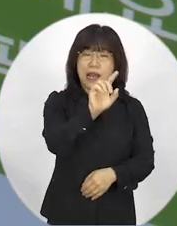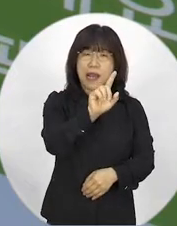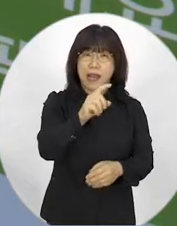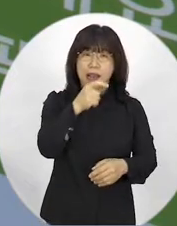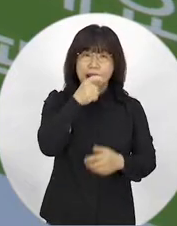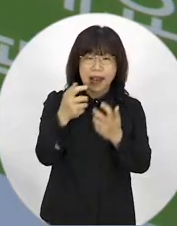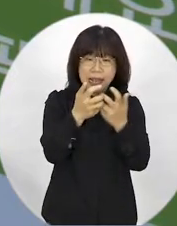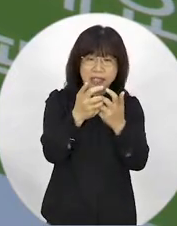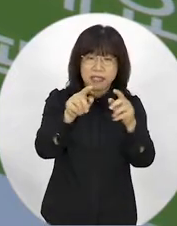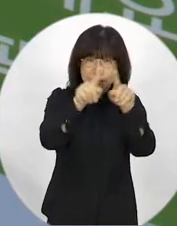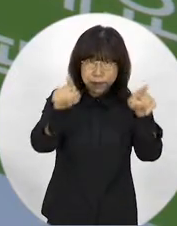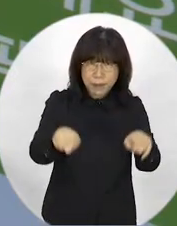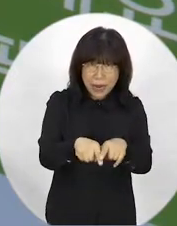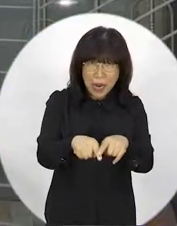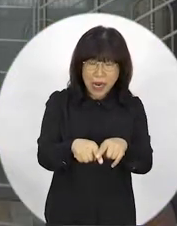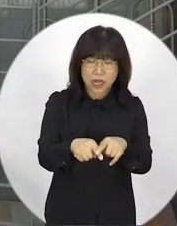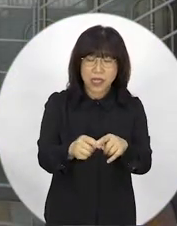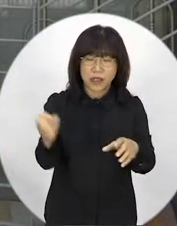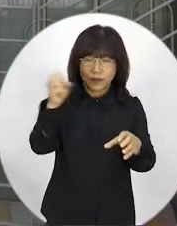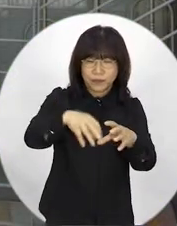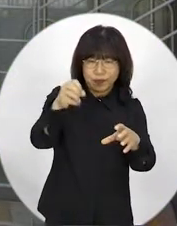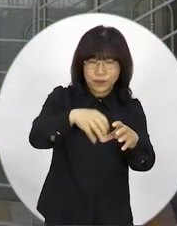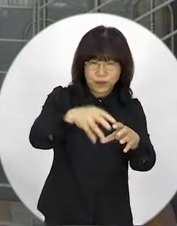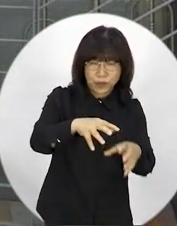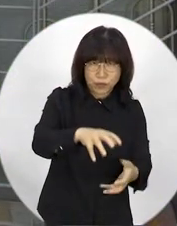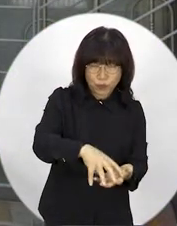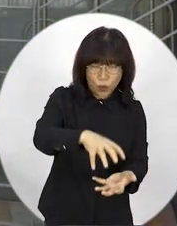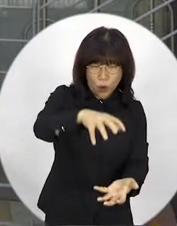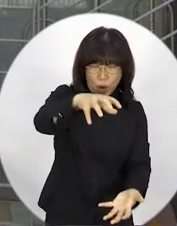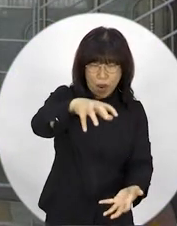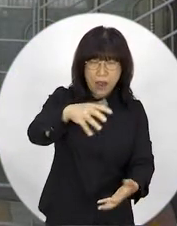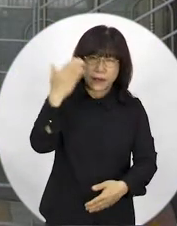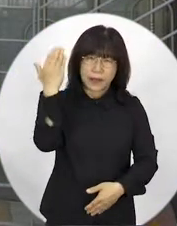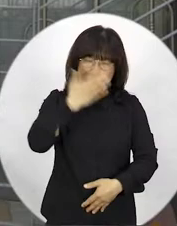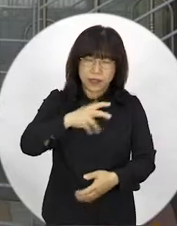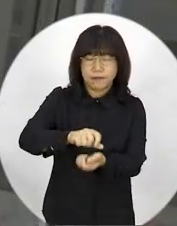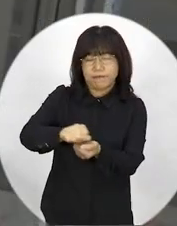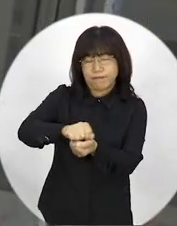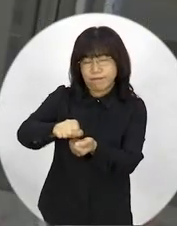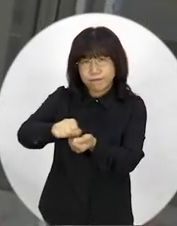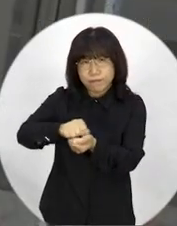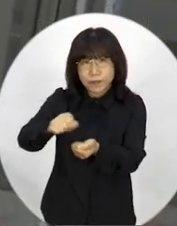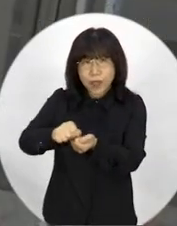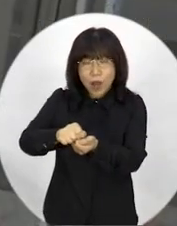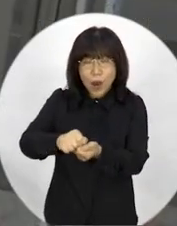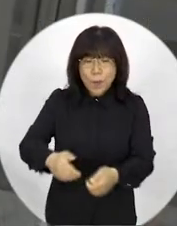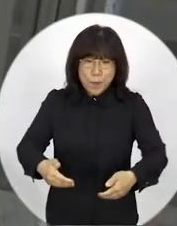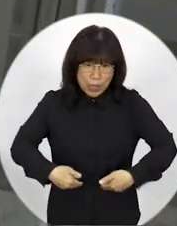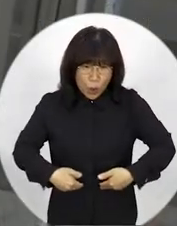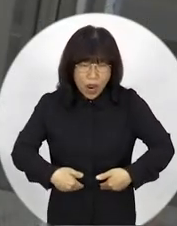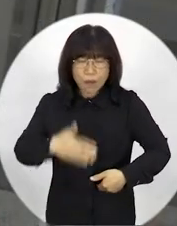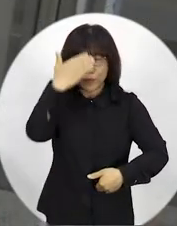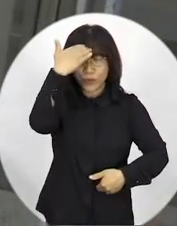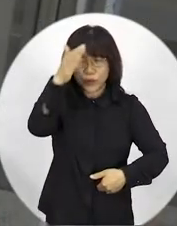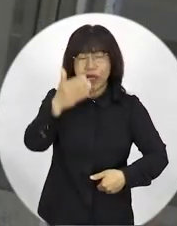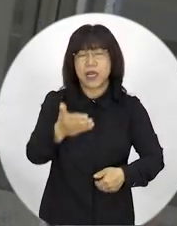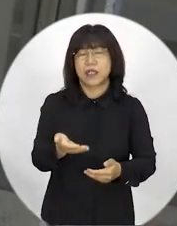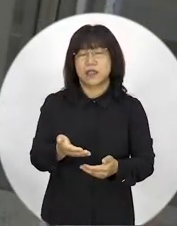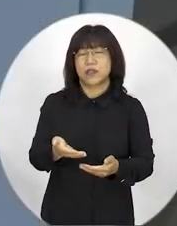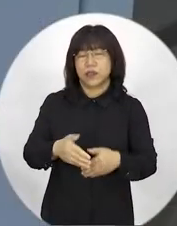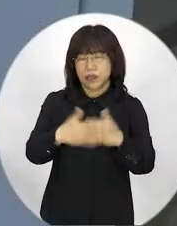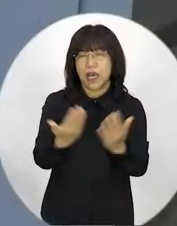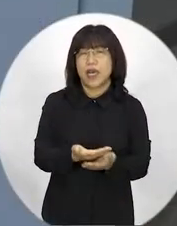전용 수거함 이 넣으면 매주 지역자활센터 에서 수거해 선별 세척 소독 과정을 거친 후 필요한 곳에